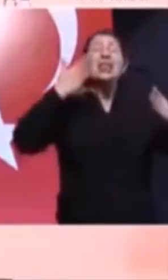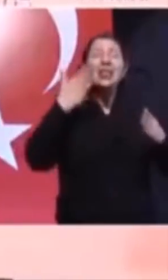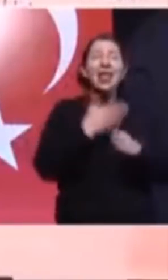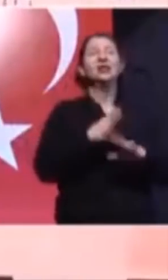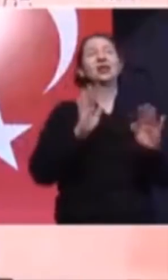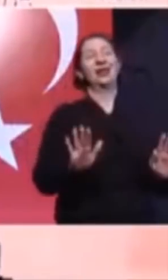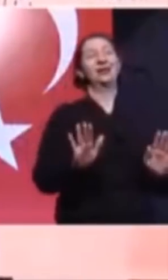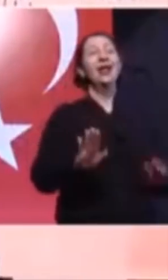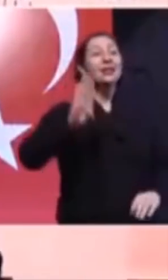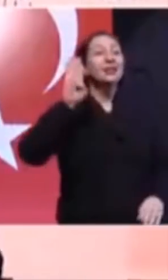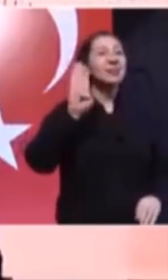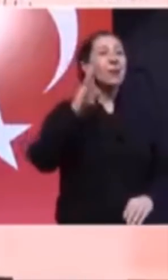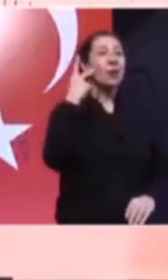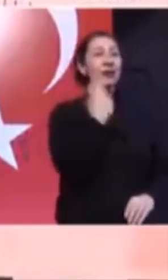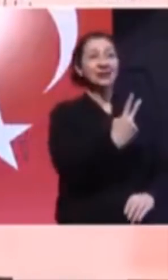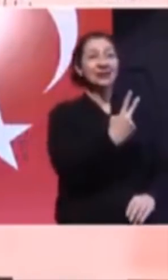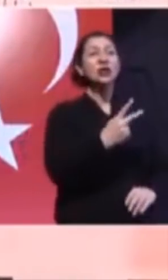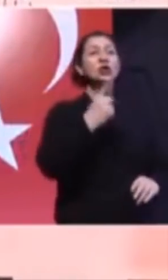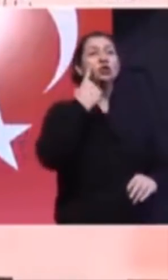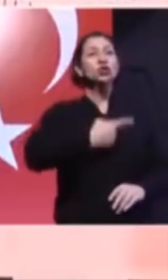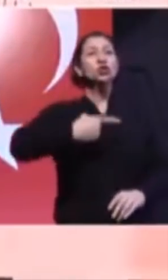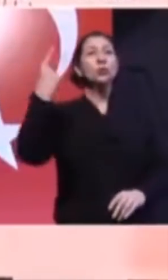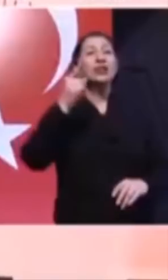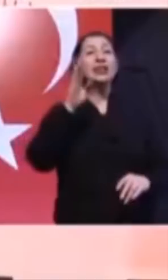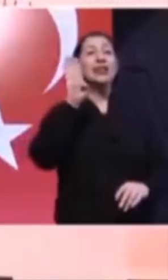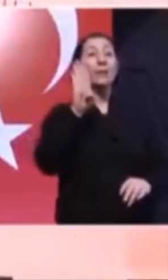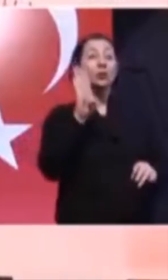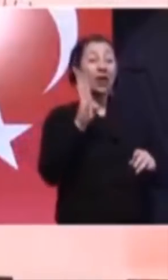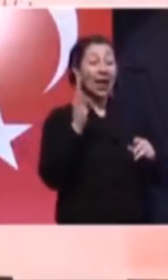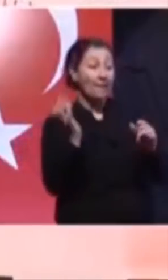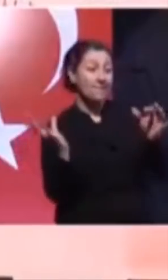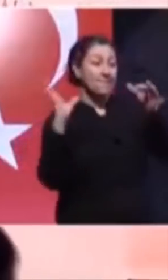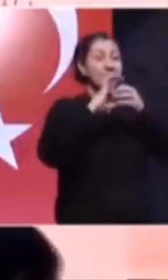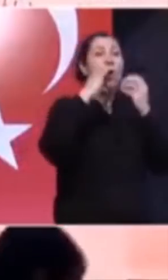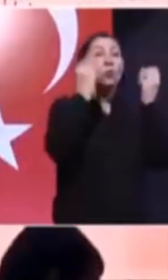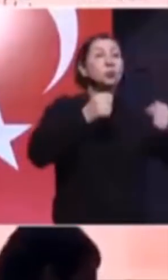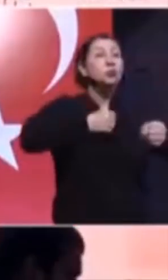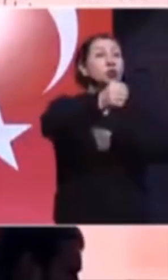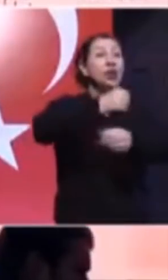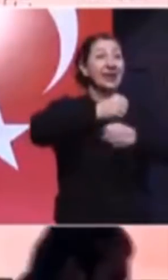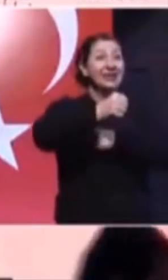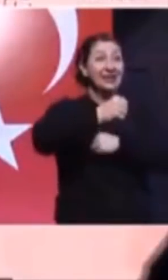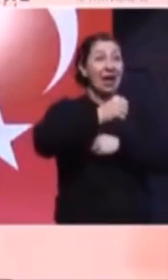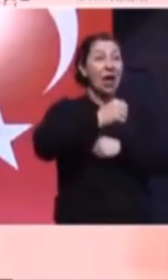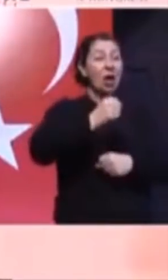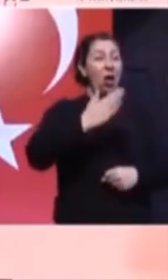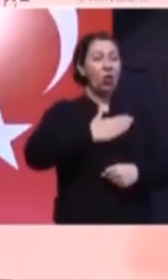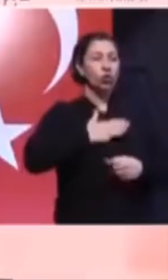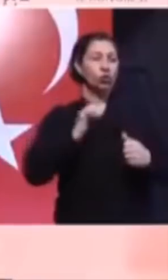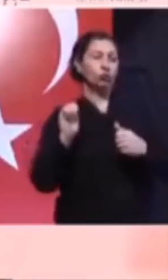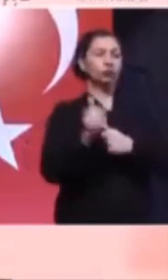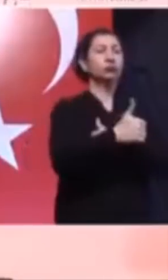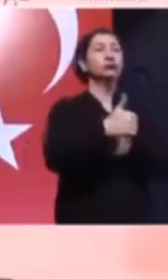gerçekten demokrasinin, cumhuriyetin demokrasiyle taçlanması mücadelesine önderlik